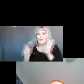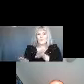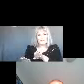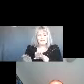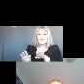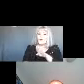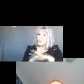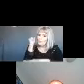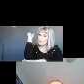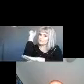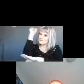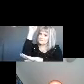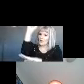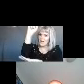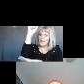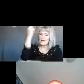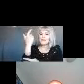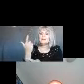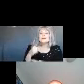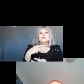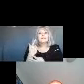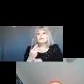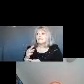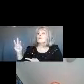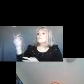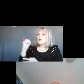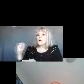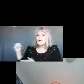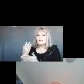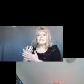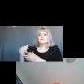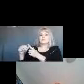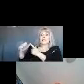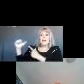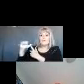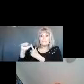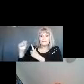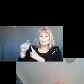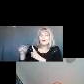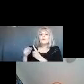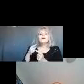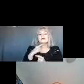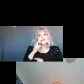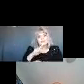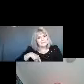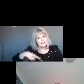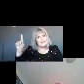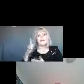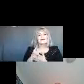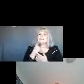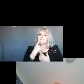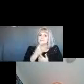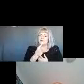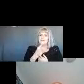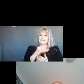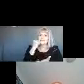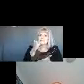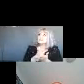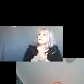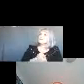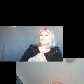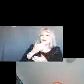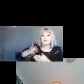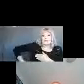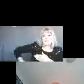uit die dood het opgestaan. So hy het oor Jesus geskryf, en dan is het die stuk wat Marius en Alfredo nou gesê het, van hy het aan die rechterhand van